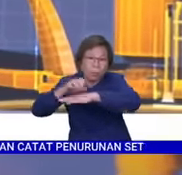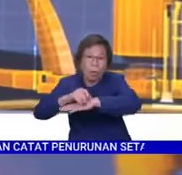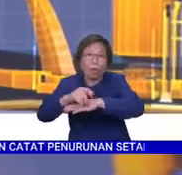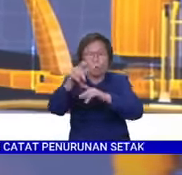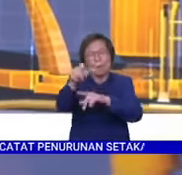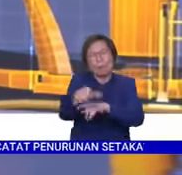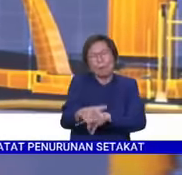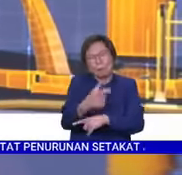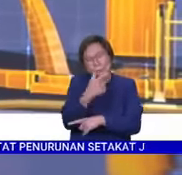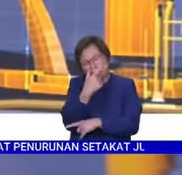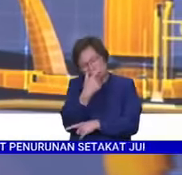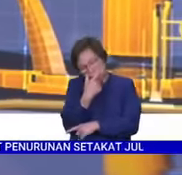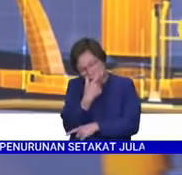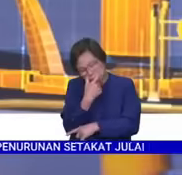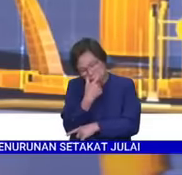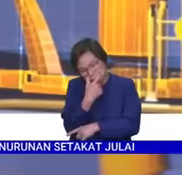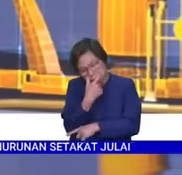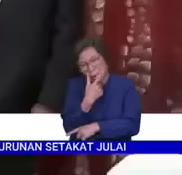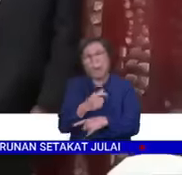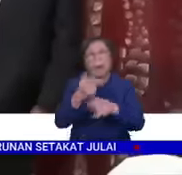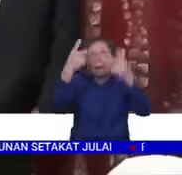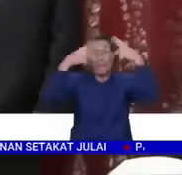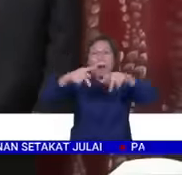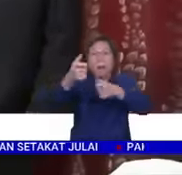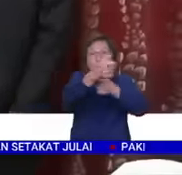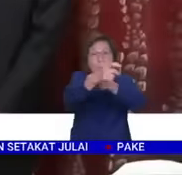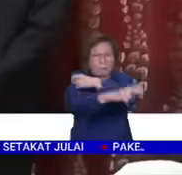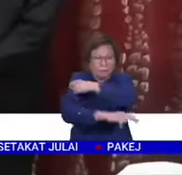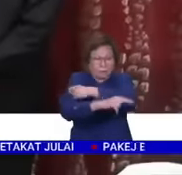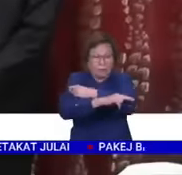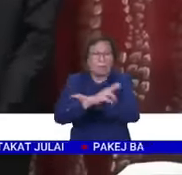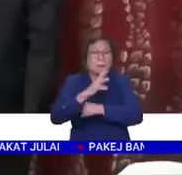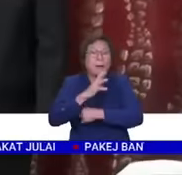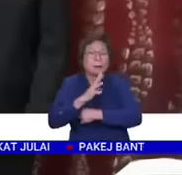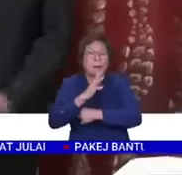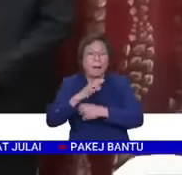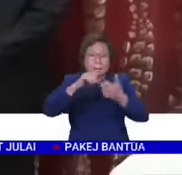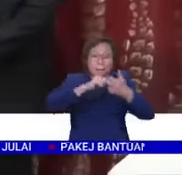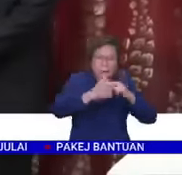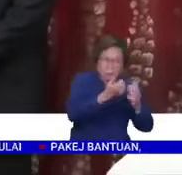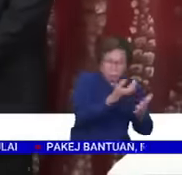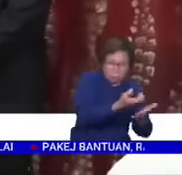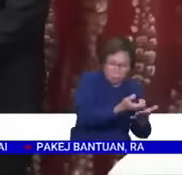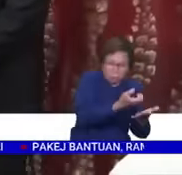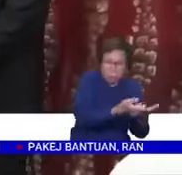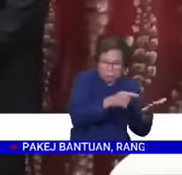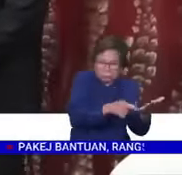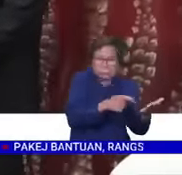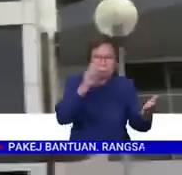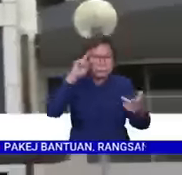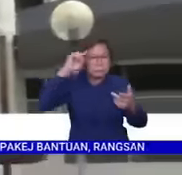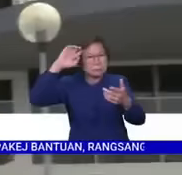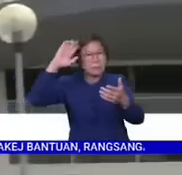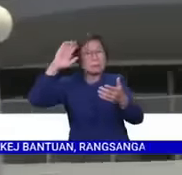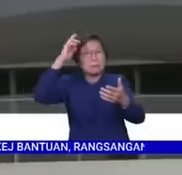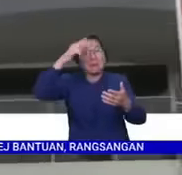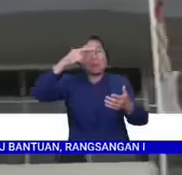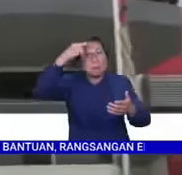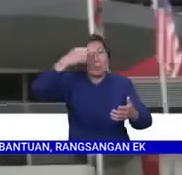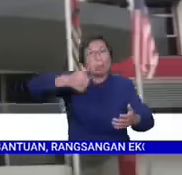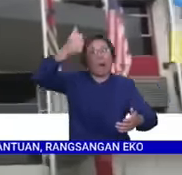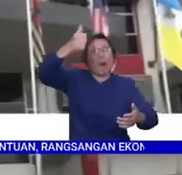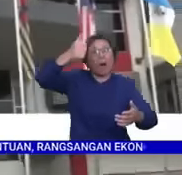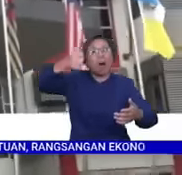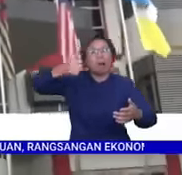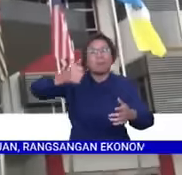mengalami kemurungan pengebom Negeri seadon mukta berkata masalah ekonomi dipercayai menjadi faktor utama